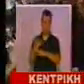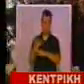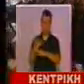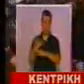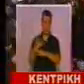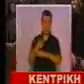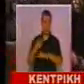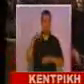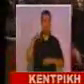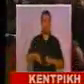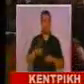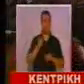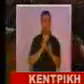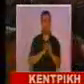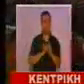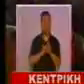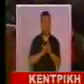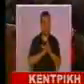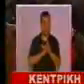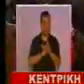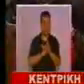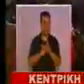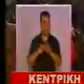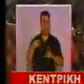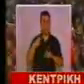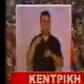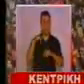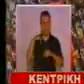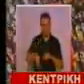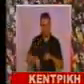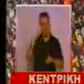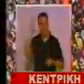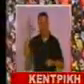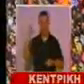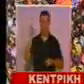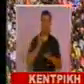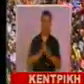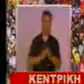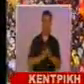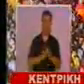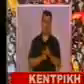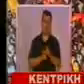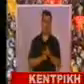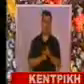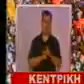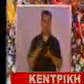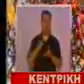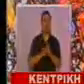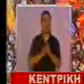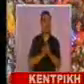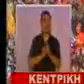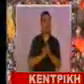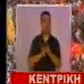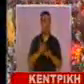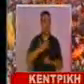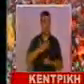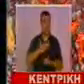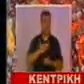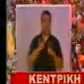Και με αυτή την έννοια το Κομμουνιστικό Κόμμα Ελλάδας, και με αυτή την έννοια, το Κομμουνιστικό Κόμμα Ελλάδας δεν